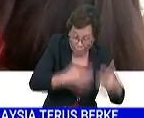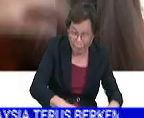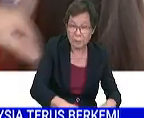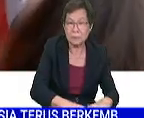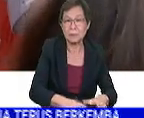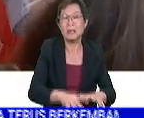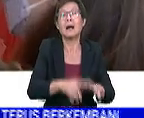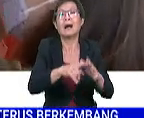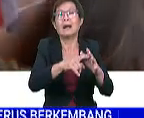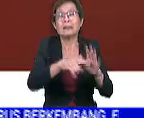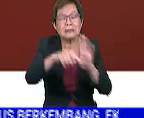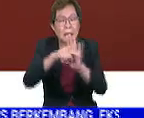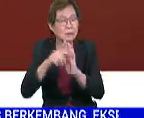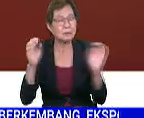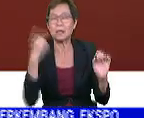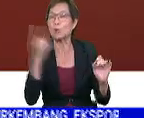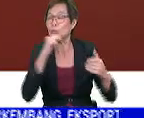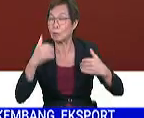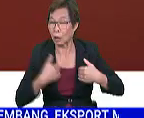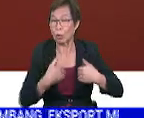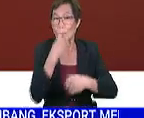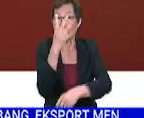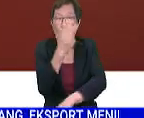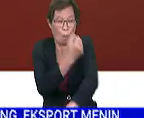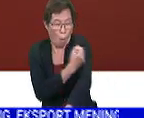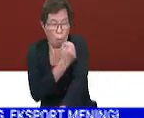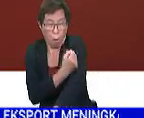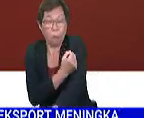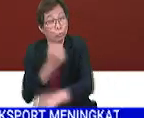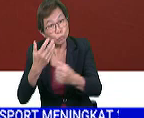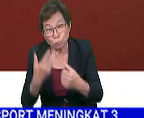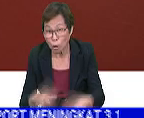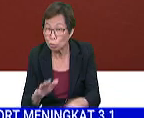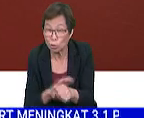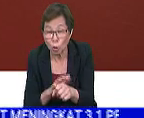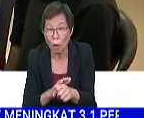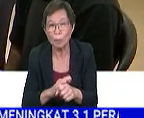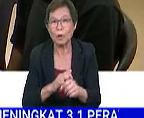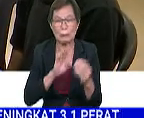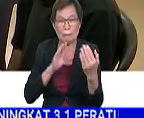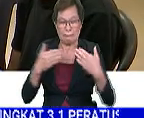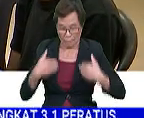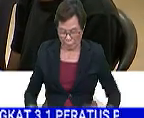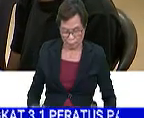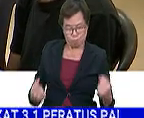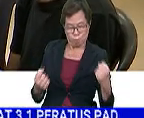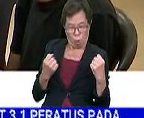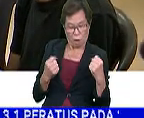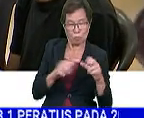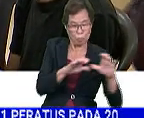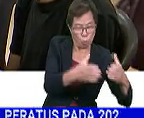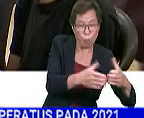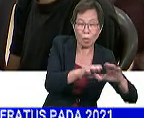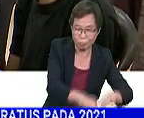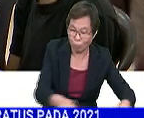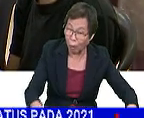panjang yang negatif selalunya tiada dua dos vaksin covid-19 lengkap boleh menjana tindak balas imun yang kuat kepada kumpulan